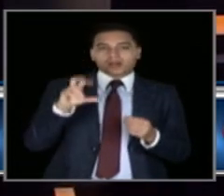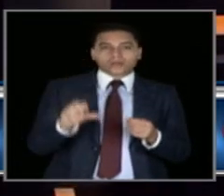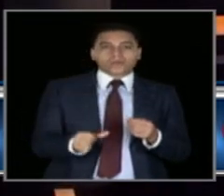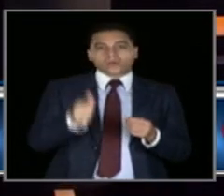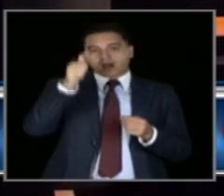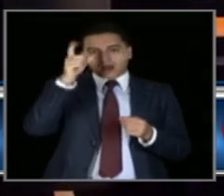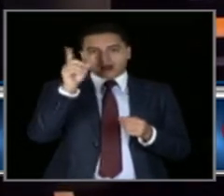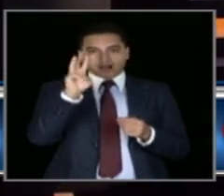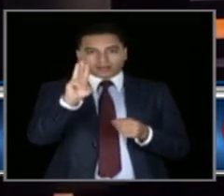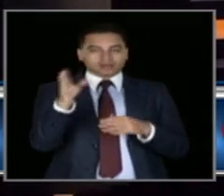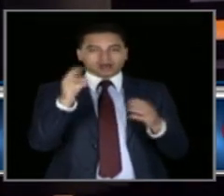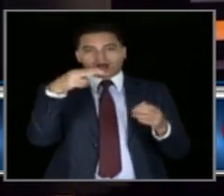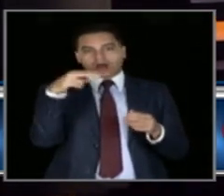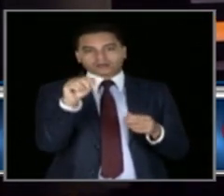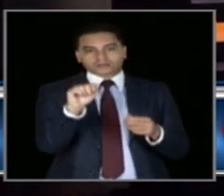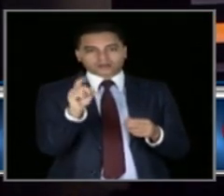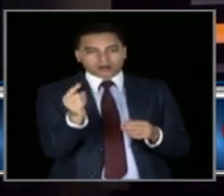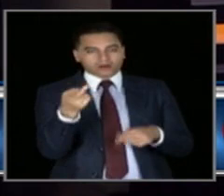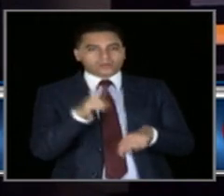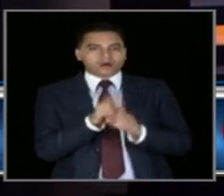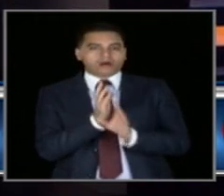من إخراج صلاح أبو سيف.